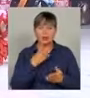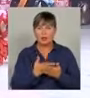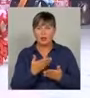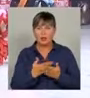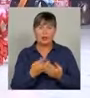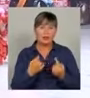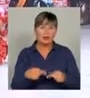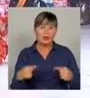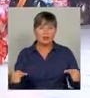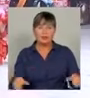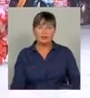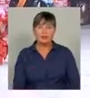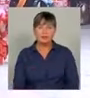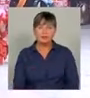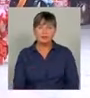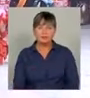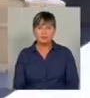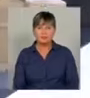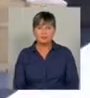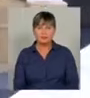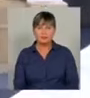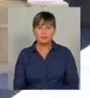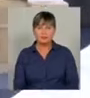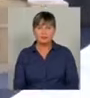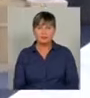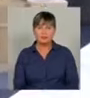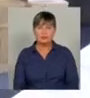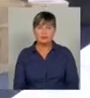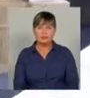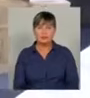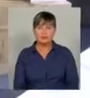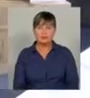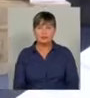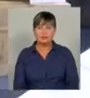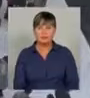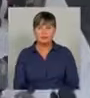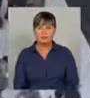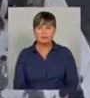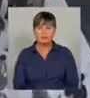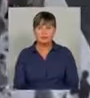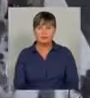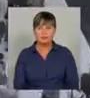от популярных создателей контентов. Далее Насипова, Данияр Умар, Дастан Темирбекула, телеканал «Алматы», Астана.